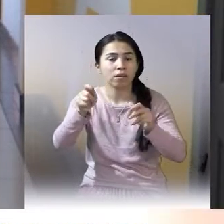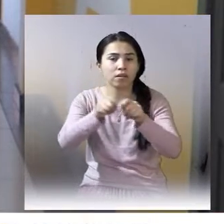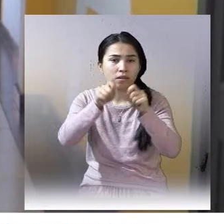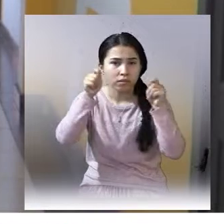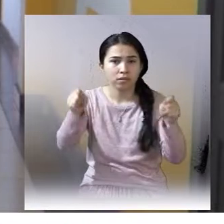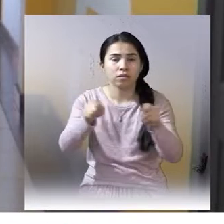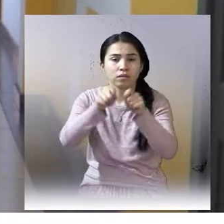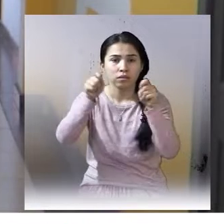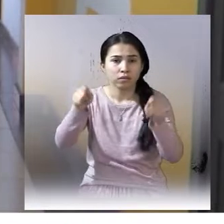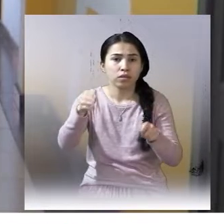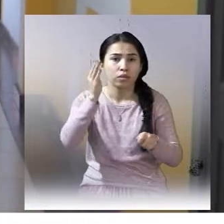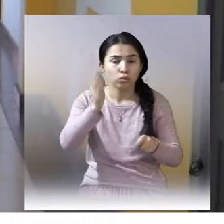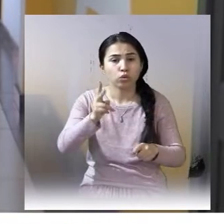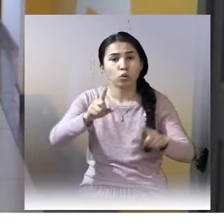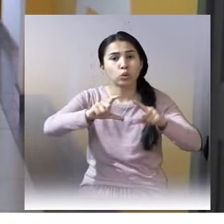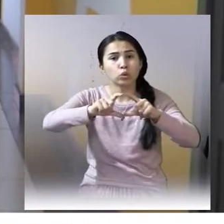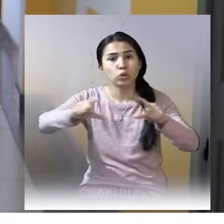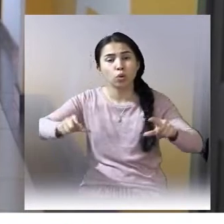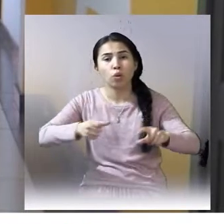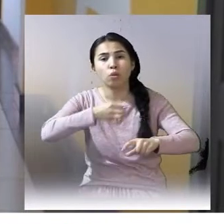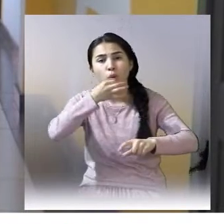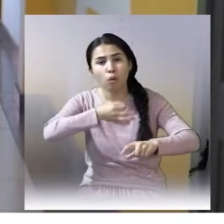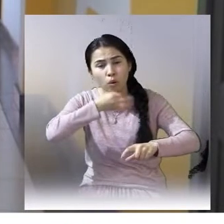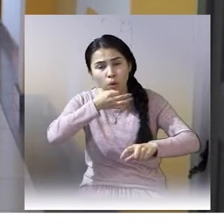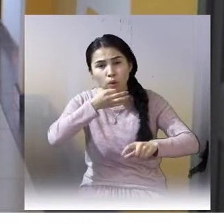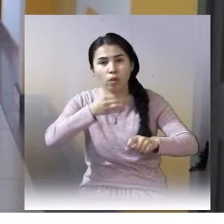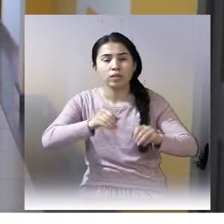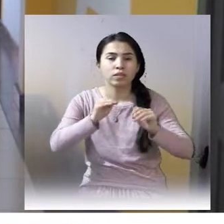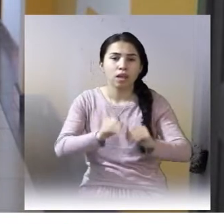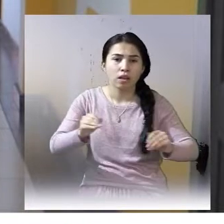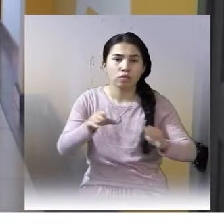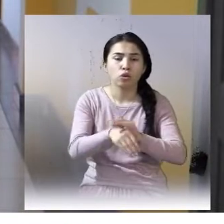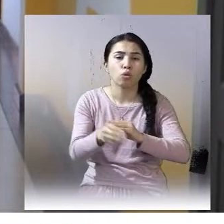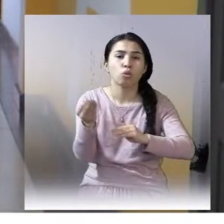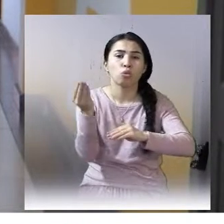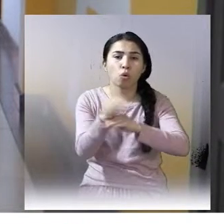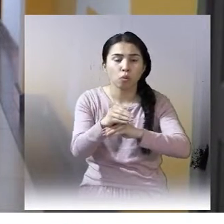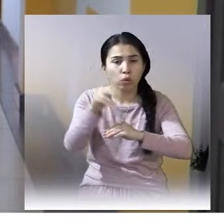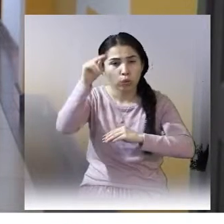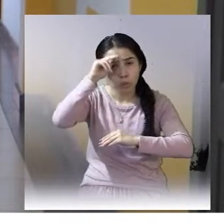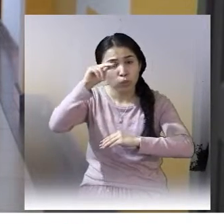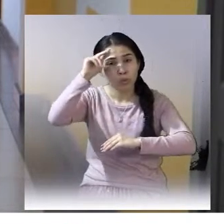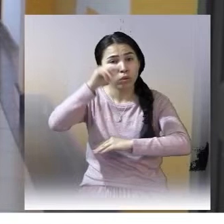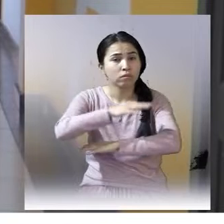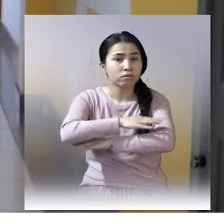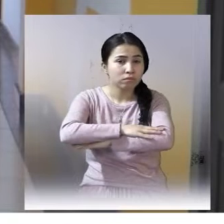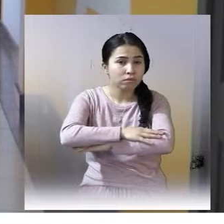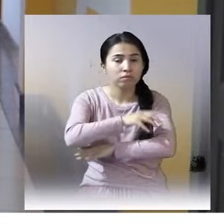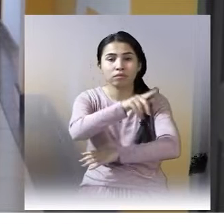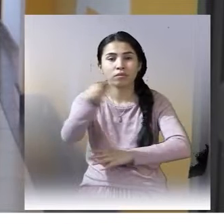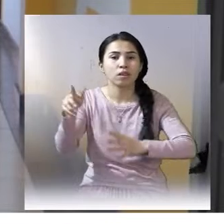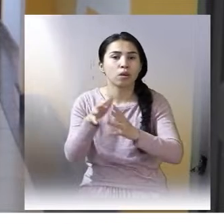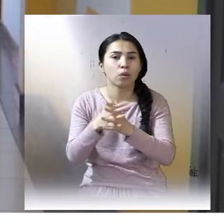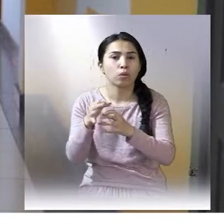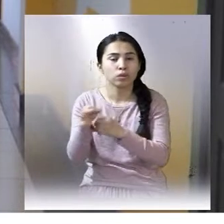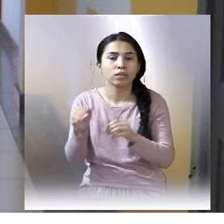Сол нормалар кейбірде бір баптың нормасы, екінші баптың нормасына қайшы келіп отырады. Сол норма негізгі